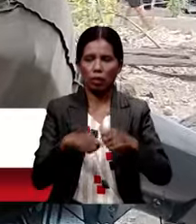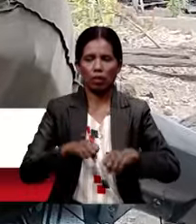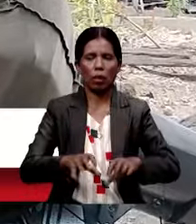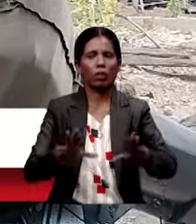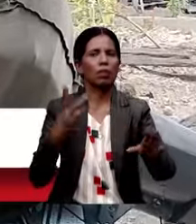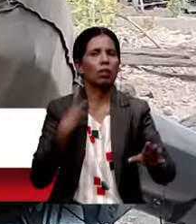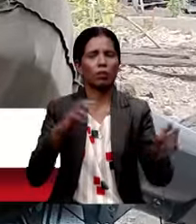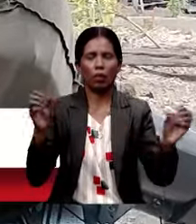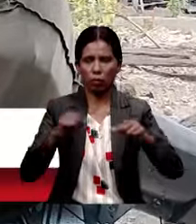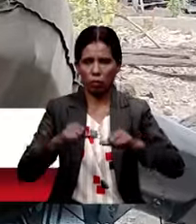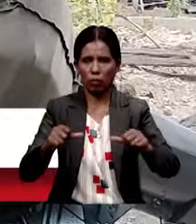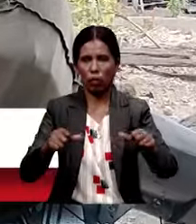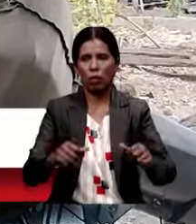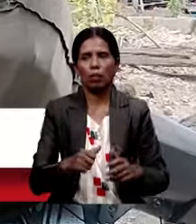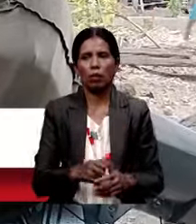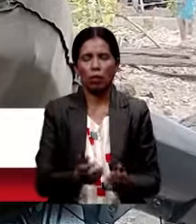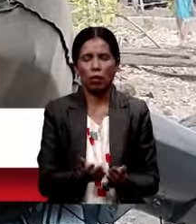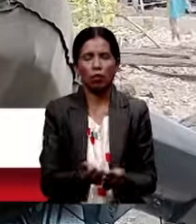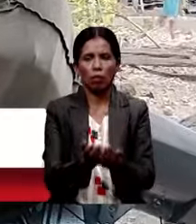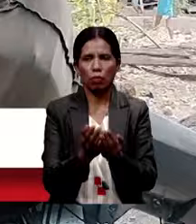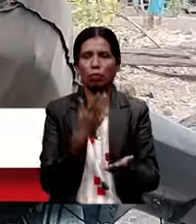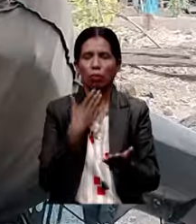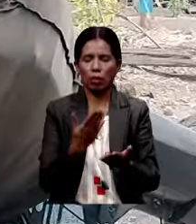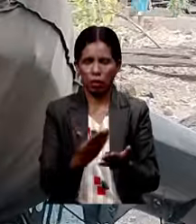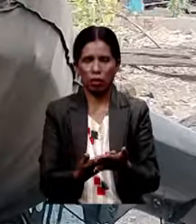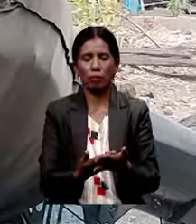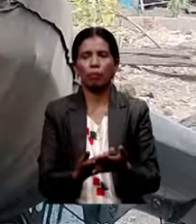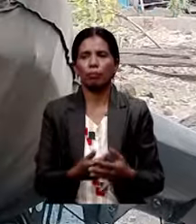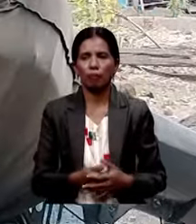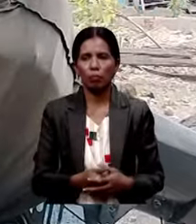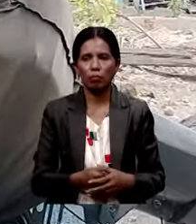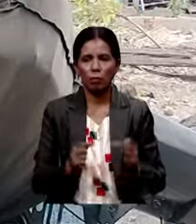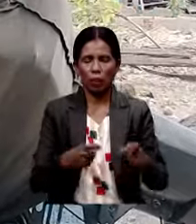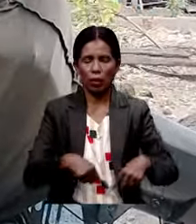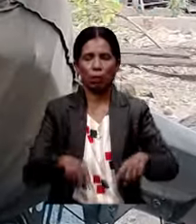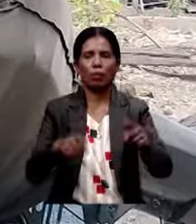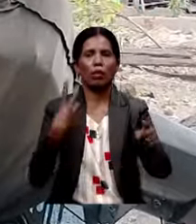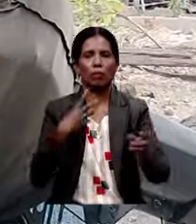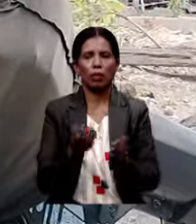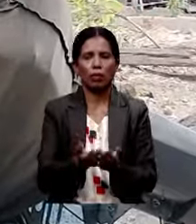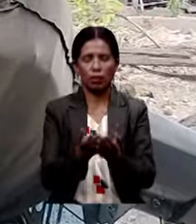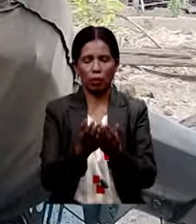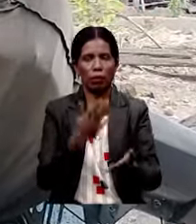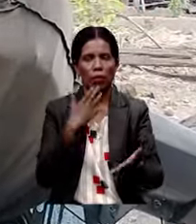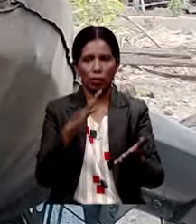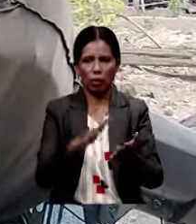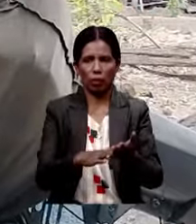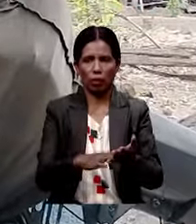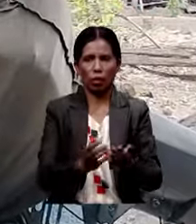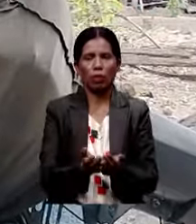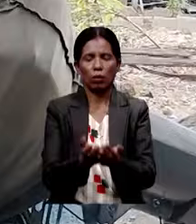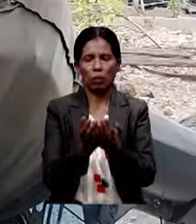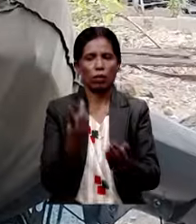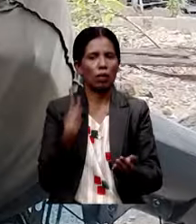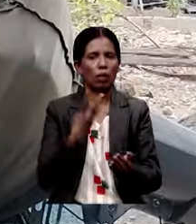ami lalao balu ne be robe diak ne ma be belva pesca ami be ro kunisa un diak ne ansa ro aisir ne